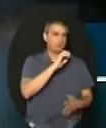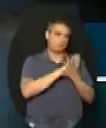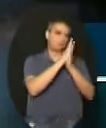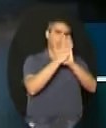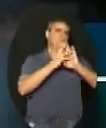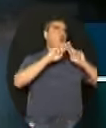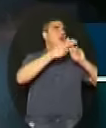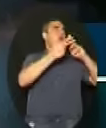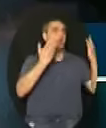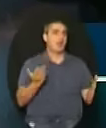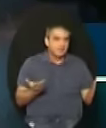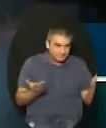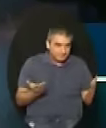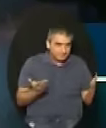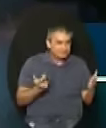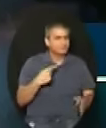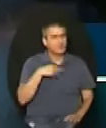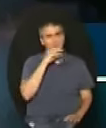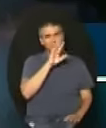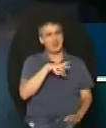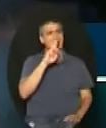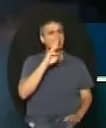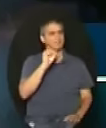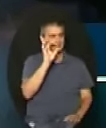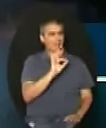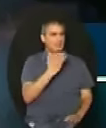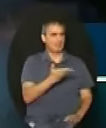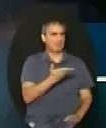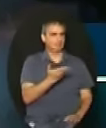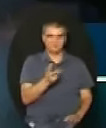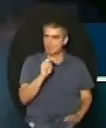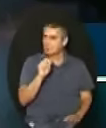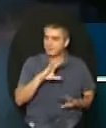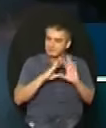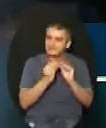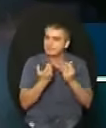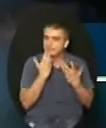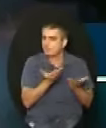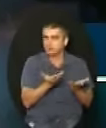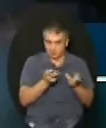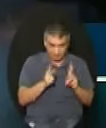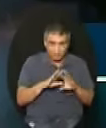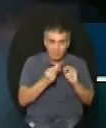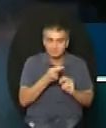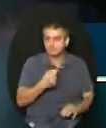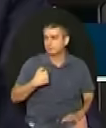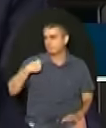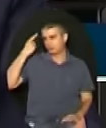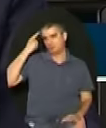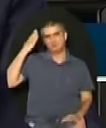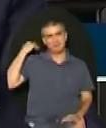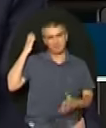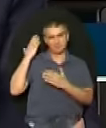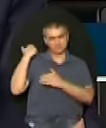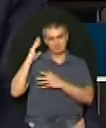קרה בעולם מאז. אז בואו נדבר על רמי סדן בכל זאת. נחמן, סכם את הפרשה, אם אפשר לסכם אותה. אני חושב שצריך היה